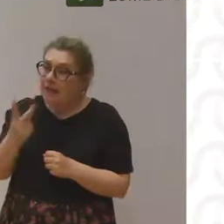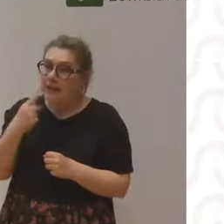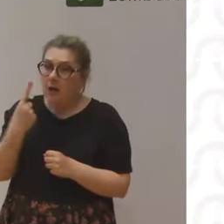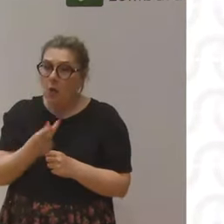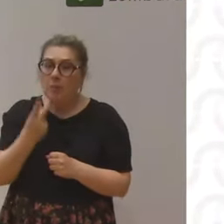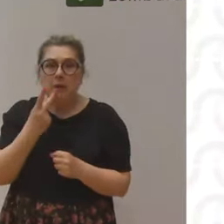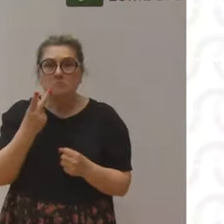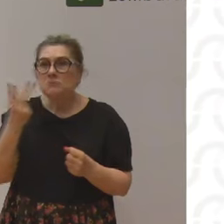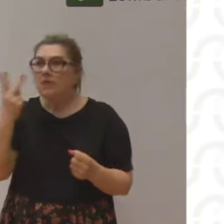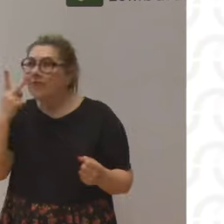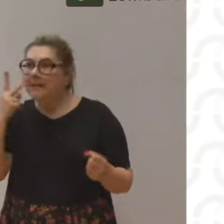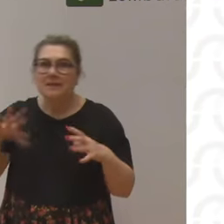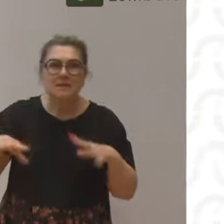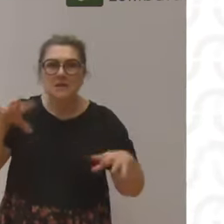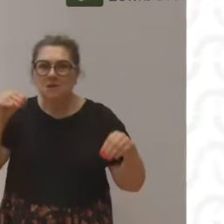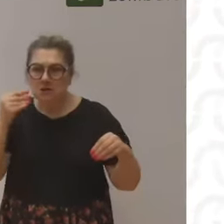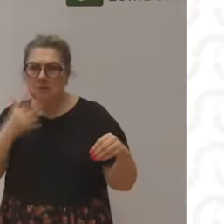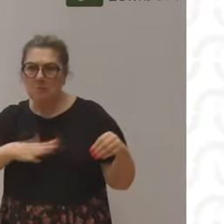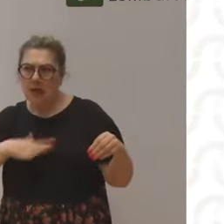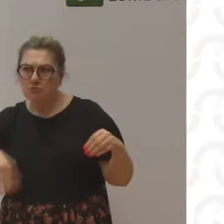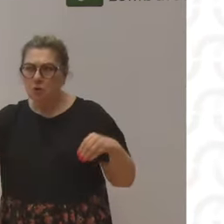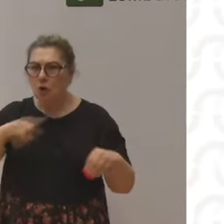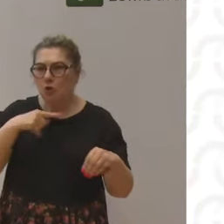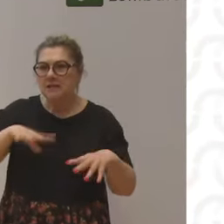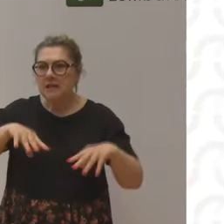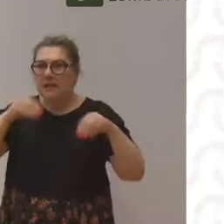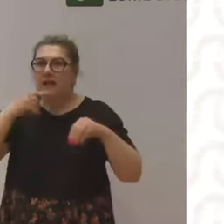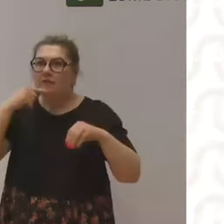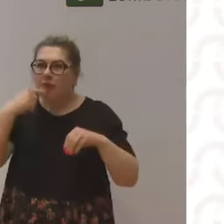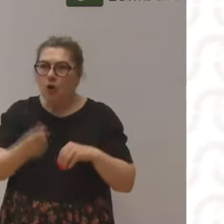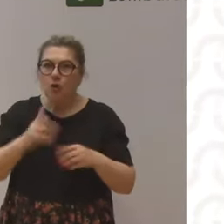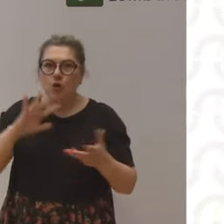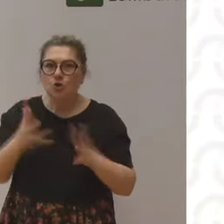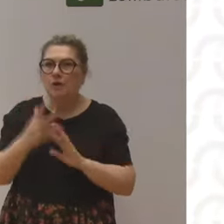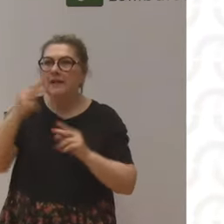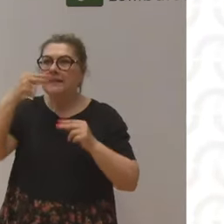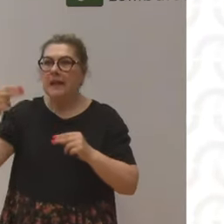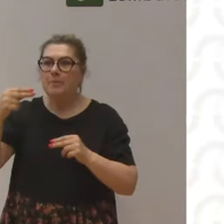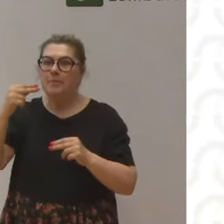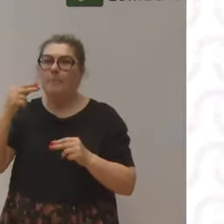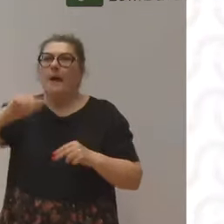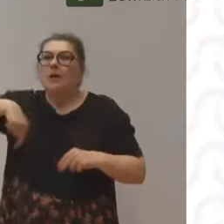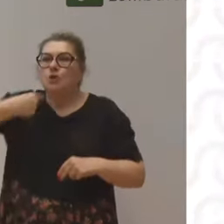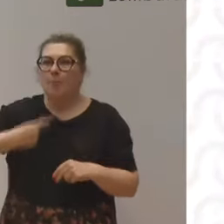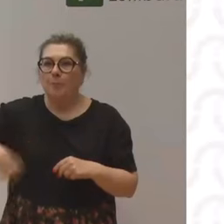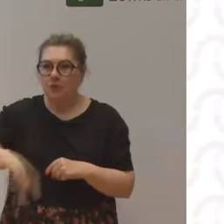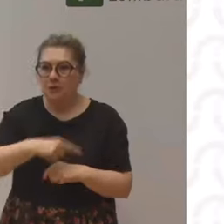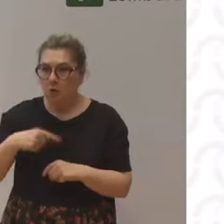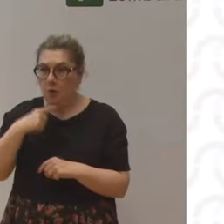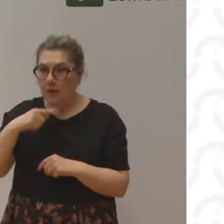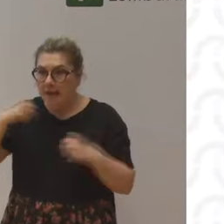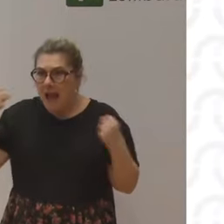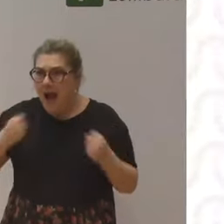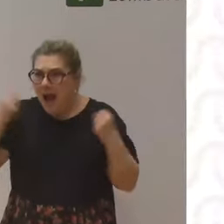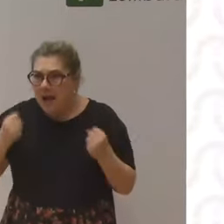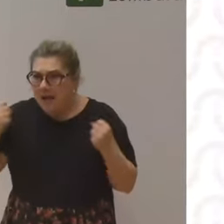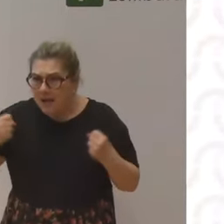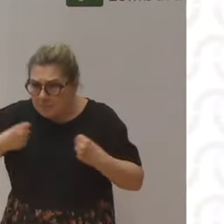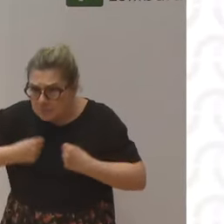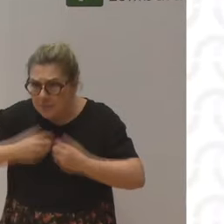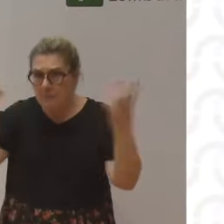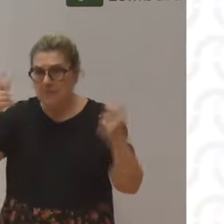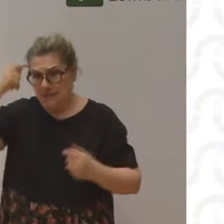favore tutte le iniziative che vogliono rilanciare il tema del dopo di noi. Dico perché rilanciare? Perché sappiamo tutti